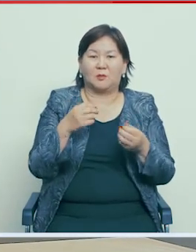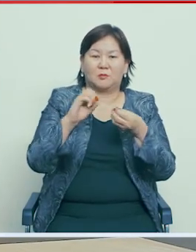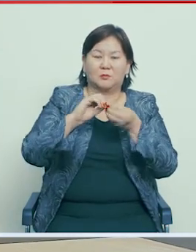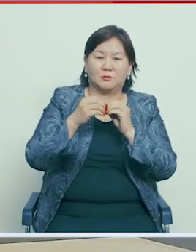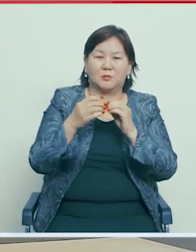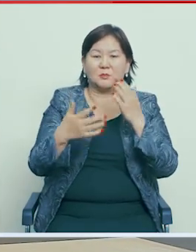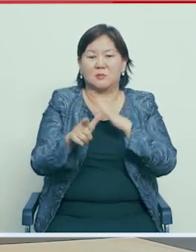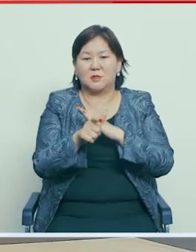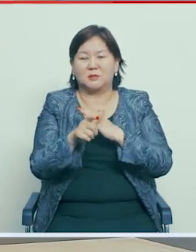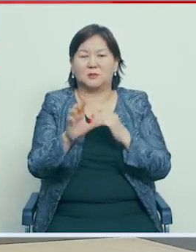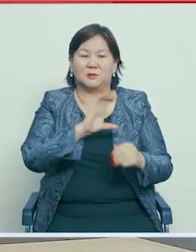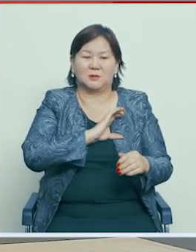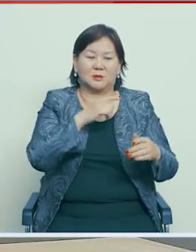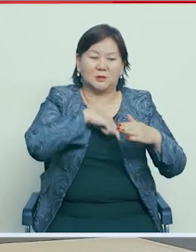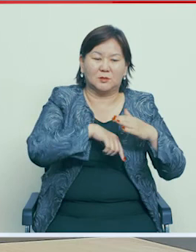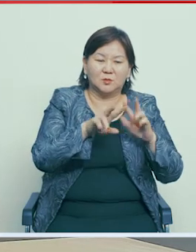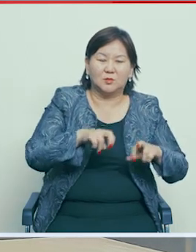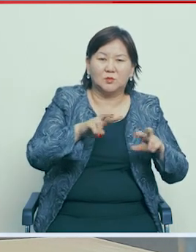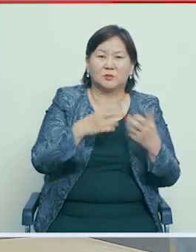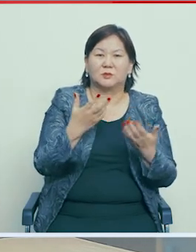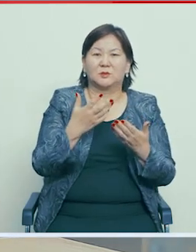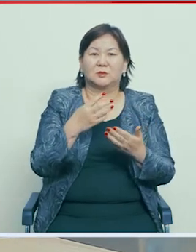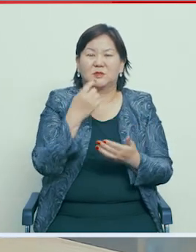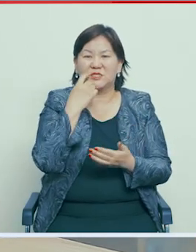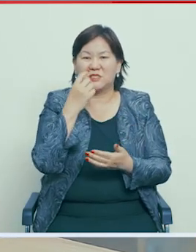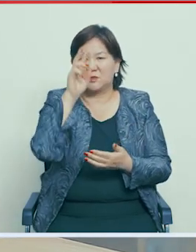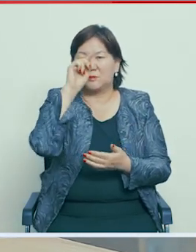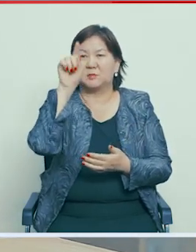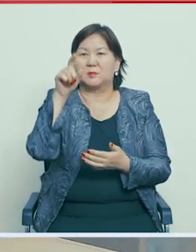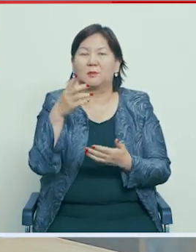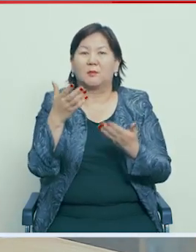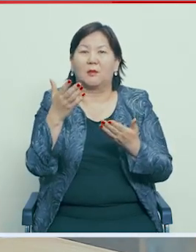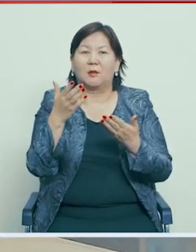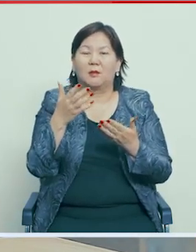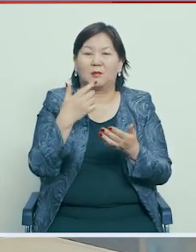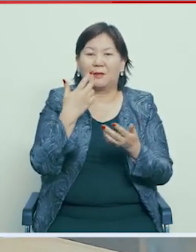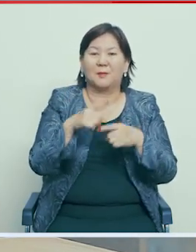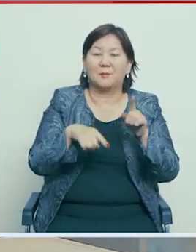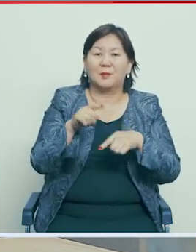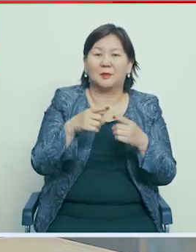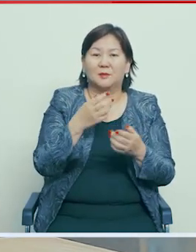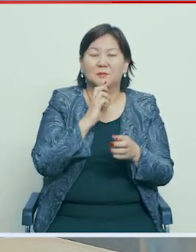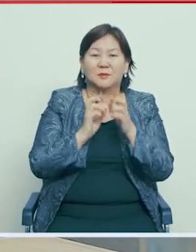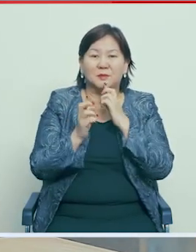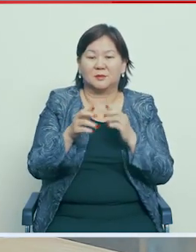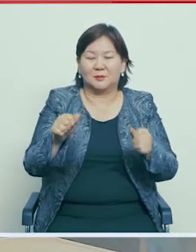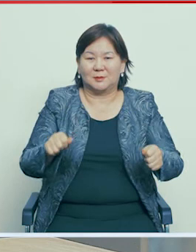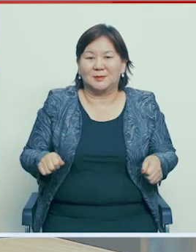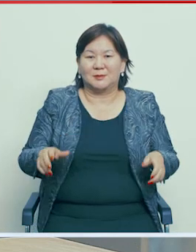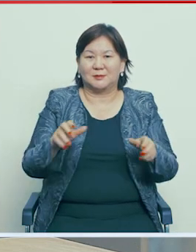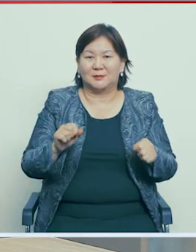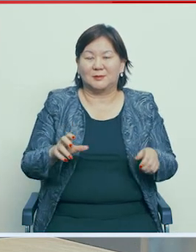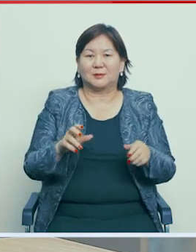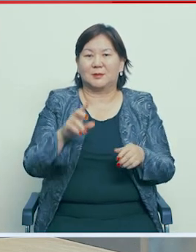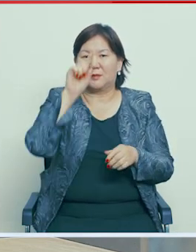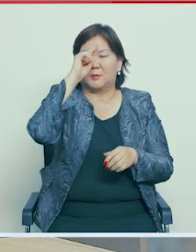хүчин одоо сэтгэл зүйчээс ахвал даунтаа одоо хүүхд бол жишээ нь шүдний эмчтэр очиход ямар хүндийг би бол гадарлаж байна те. Тэрэгэнцэнтэй иргэн одоо жишээ